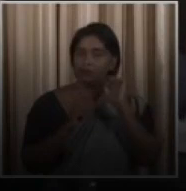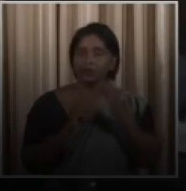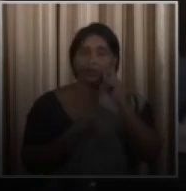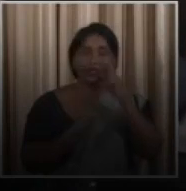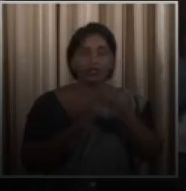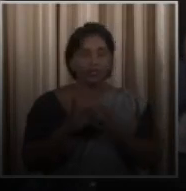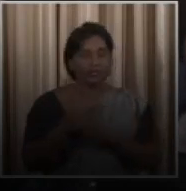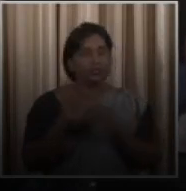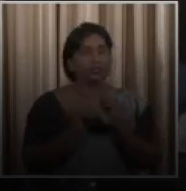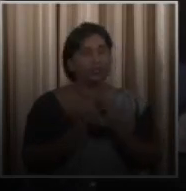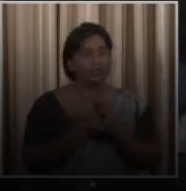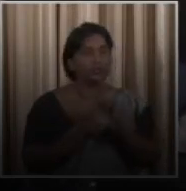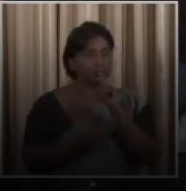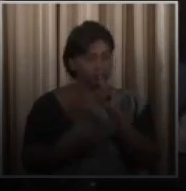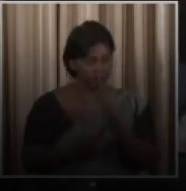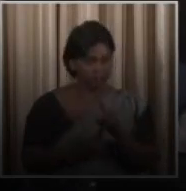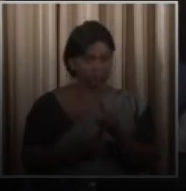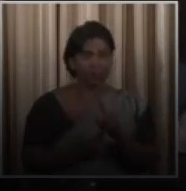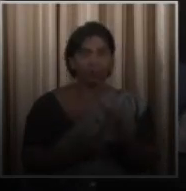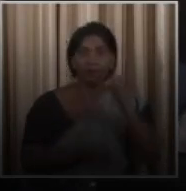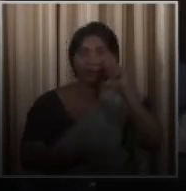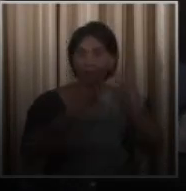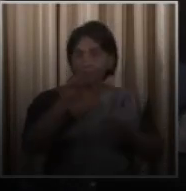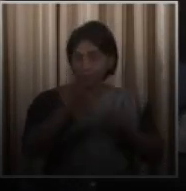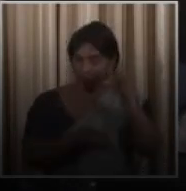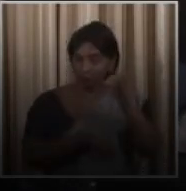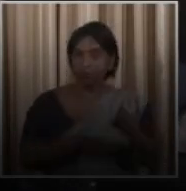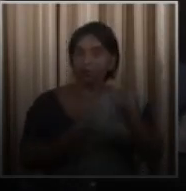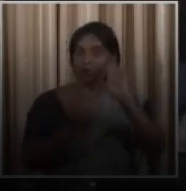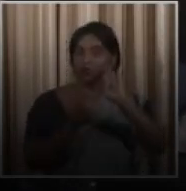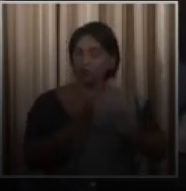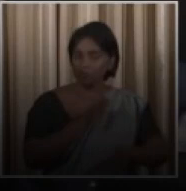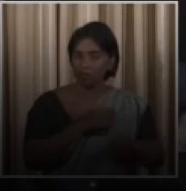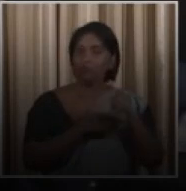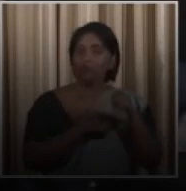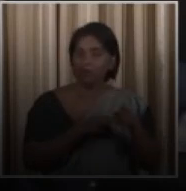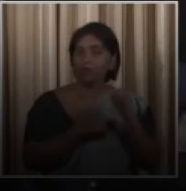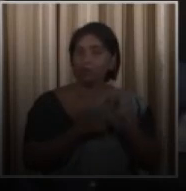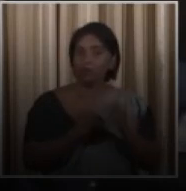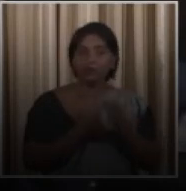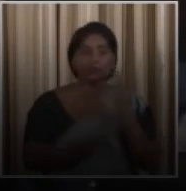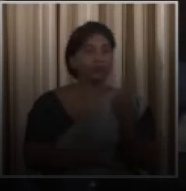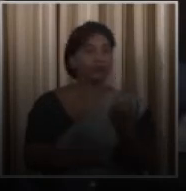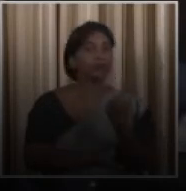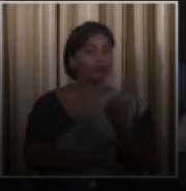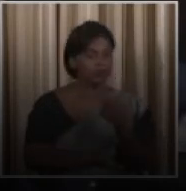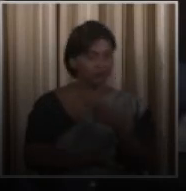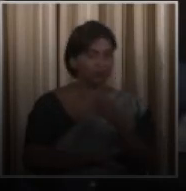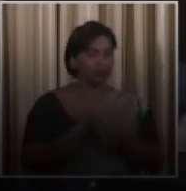ජනතා විමුක්ති පෙරමුණෙන් ඉදිරිපත් කරපු අපේක්ෂකතුමාවත් ඉවත් කරගත්තා මොකද විධායක ජනාධිපති